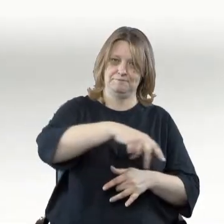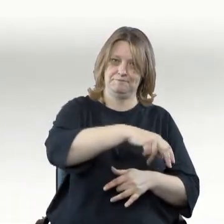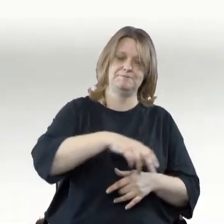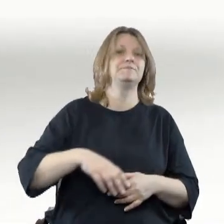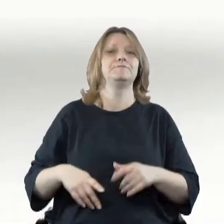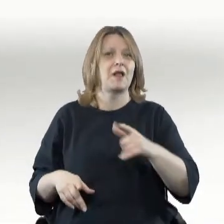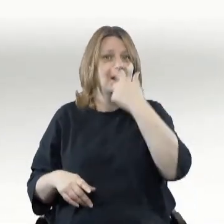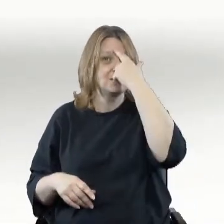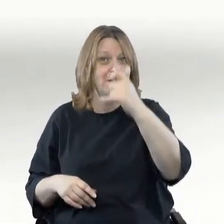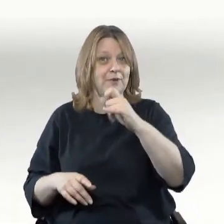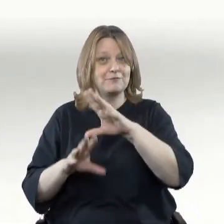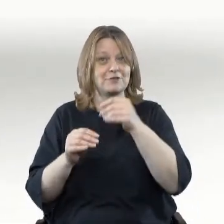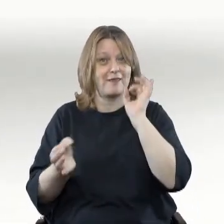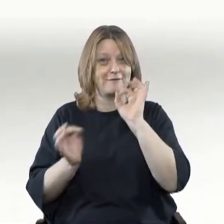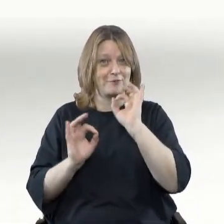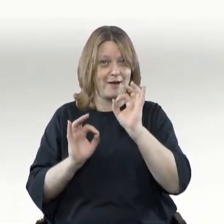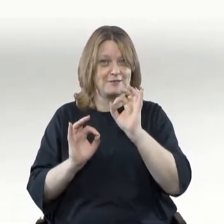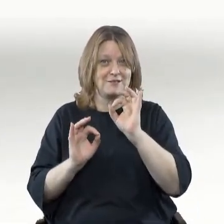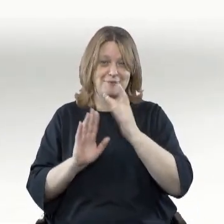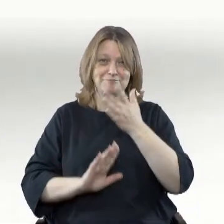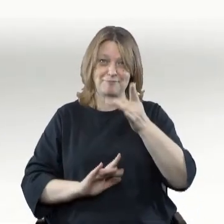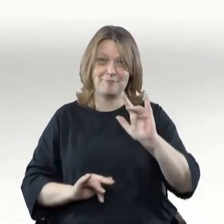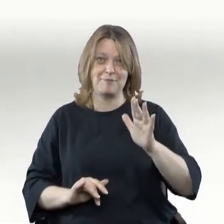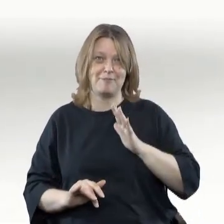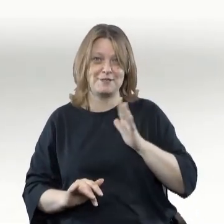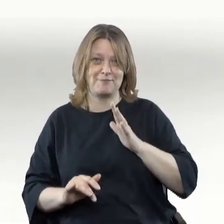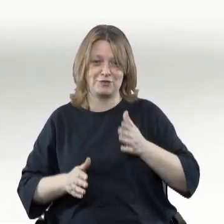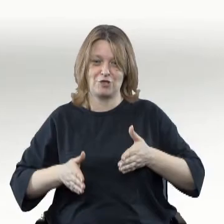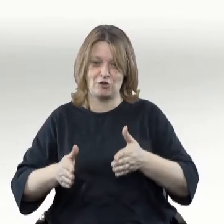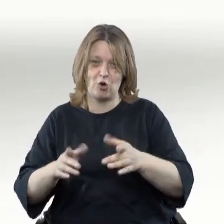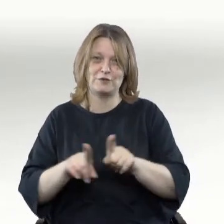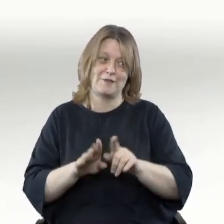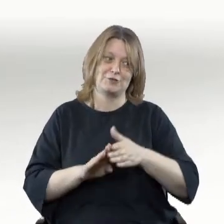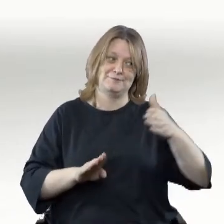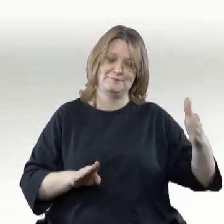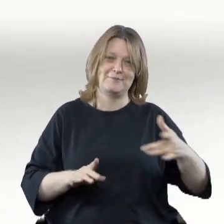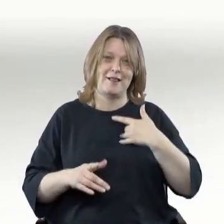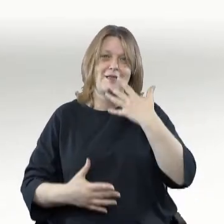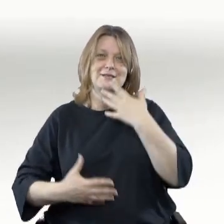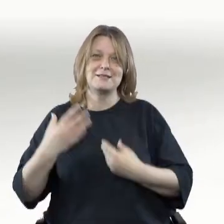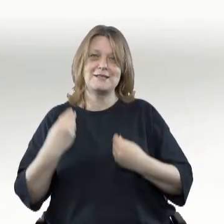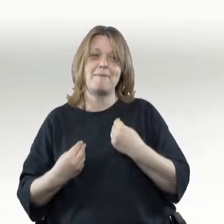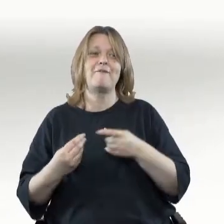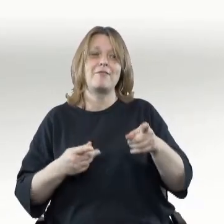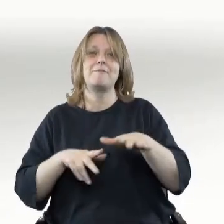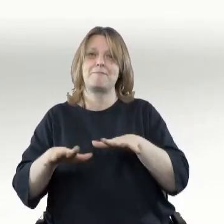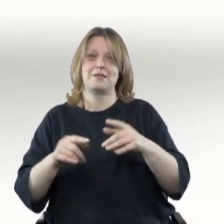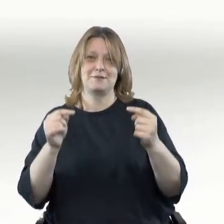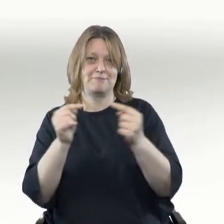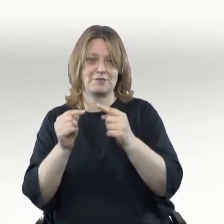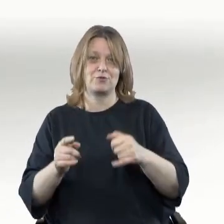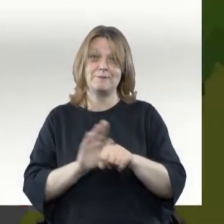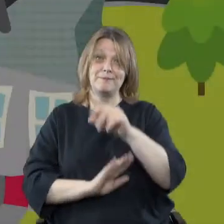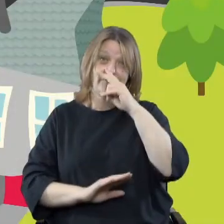zapamiętaliście wskazówki Tirka i będziecie bezpieczni na drodze, a także z dala od niej, bawiąc się we wskazanych miejscach. Do